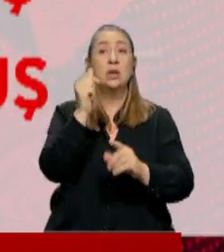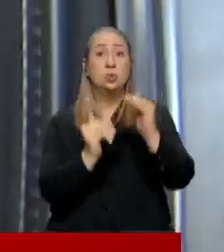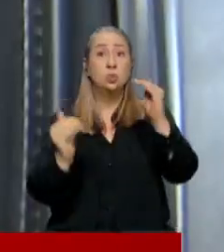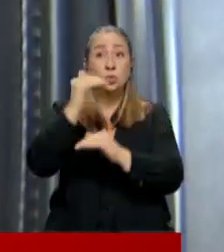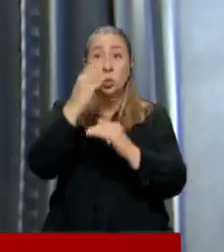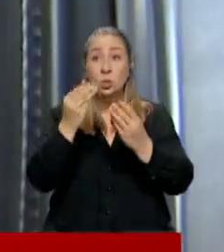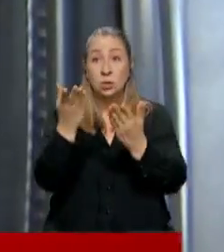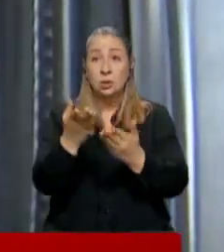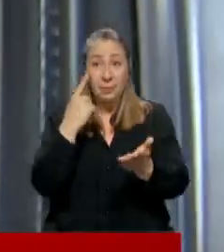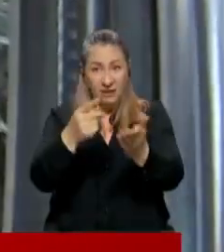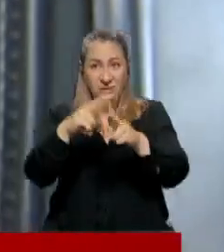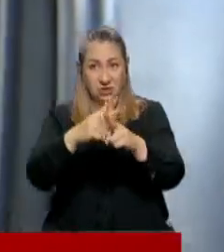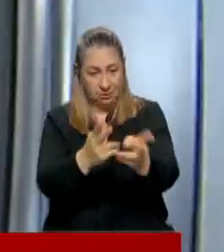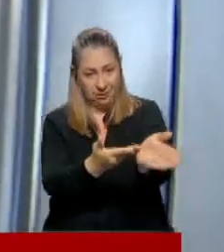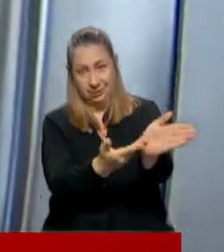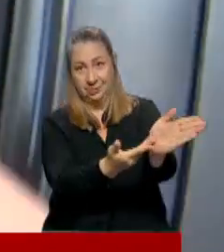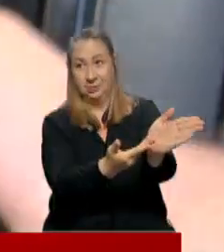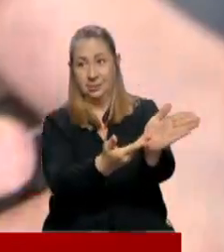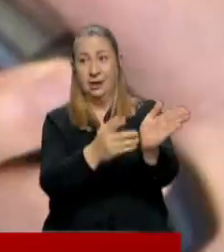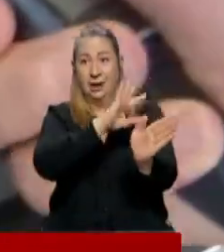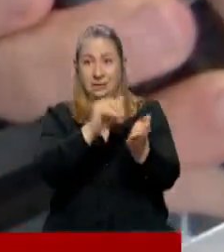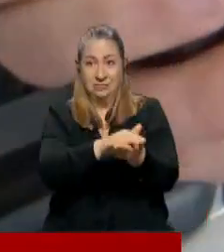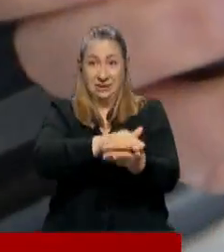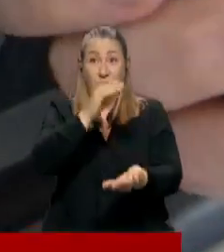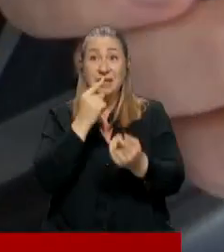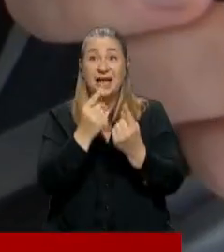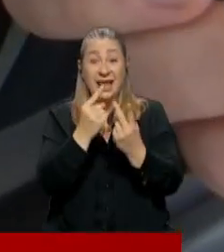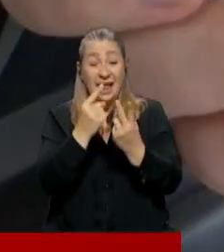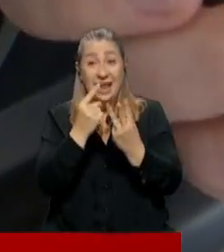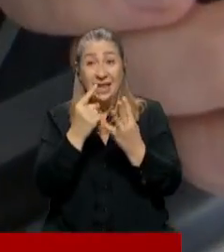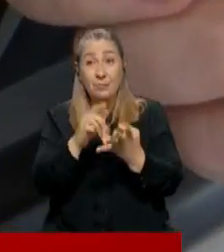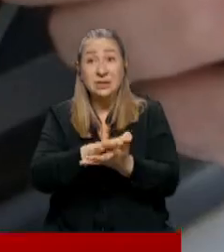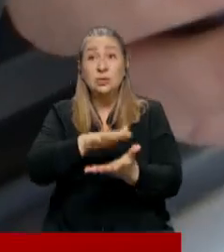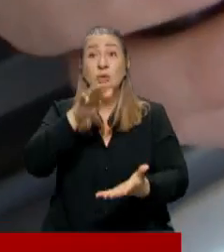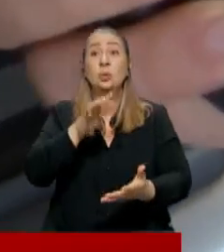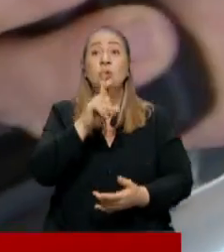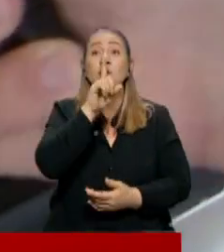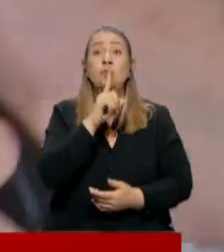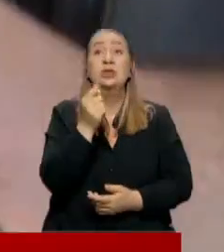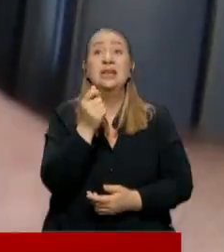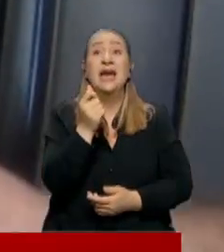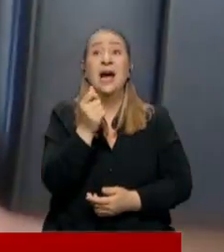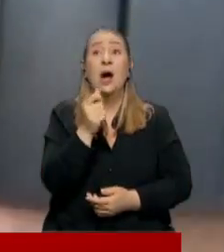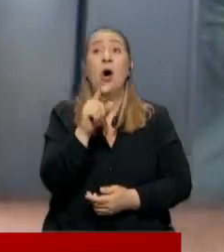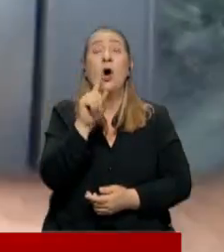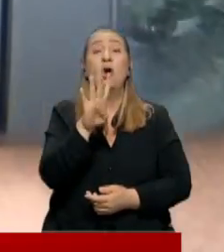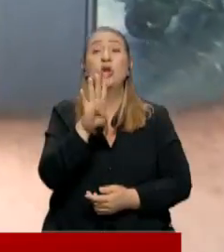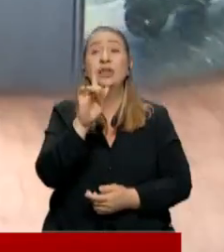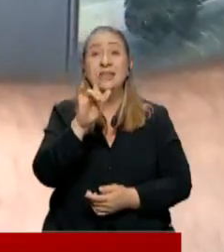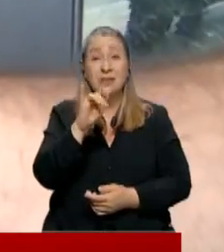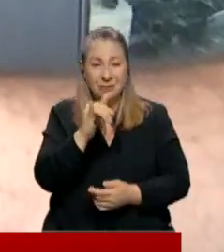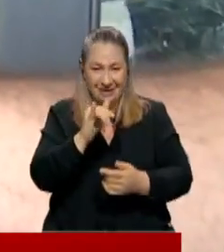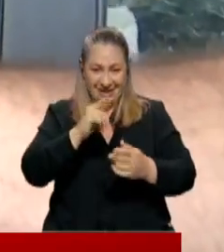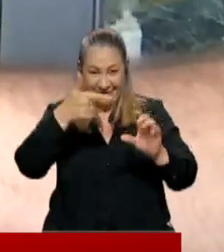çıktı. Buyurun fişlerim bak. Hepsini biriktiriyorum. Tek tek biriktiriyorum. 100 liraya 14 litre